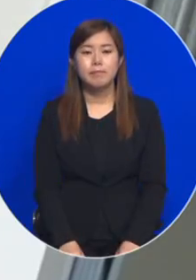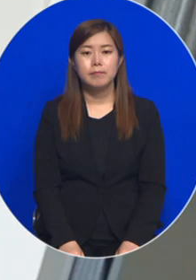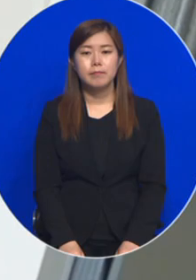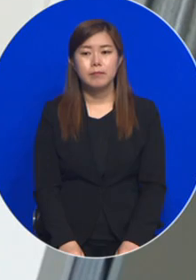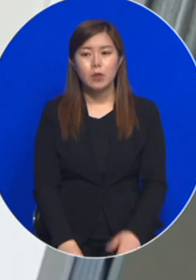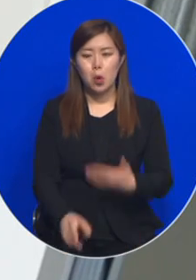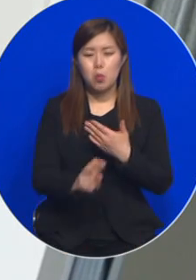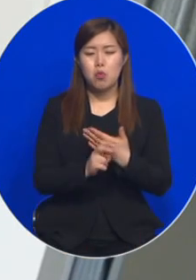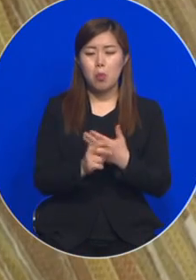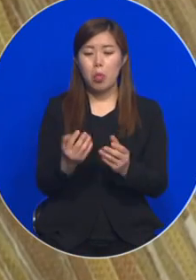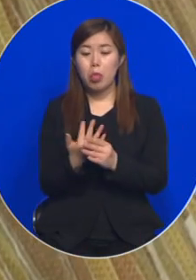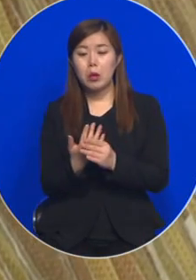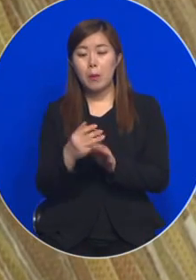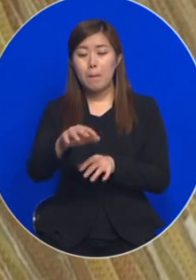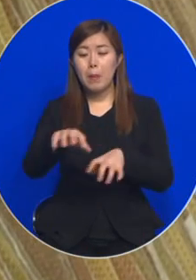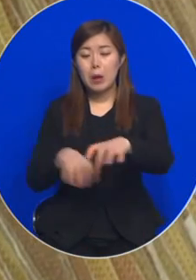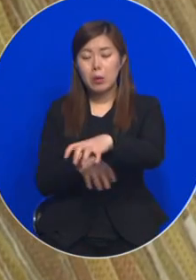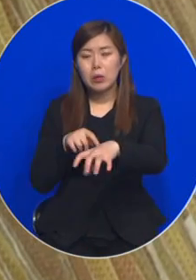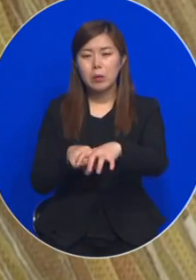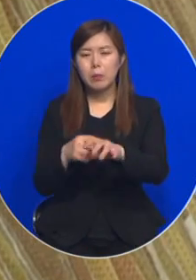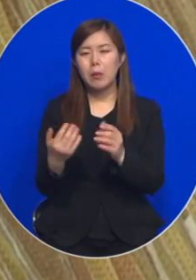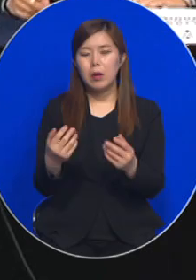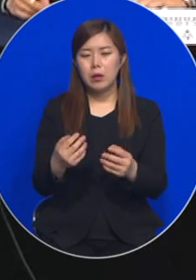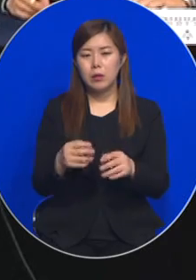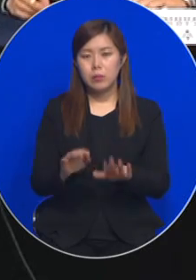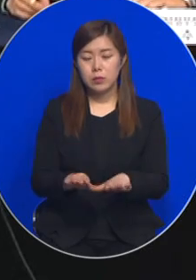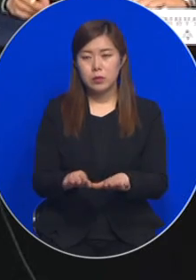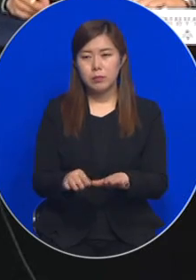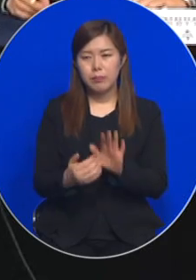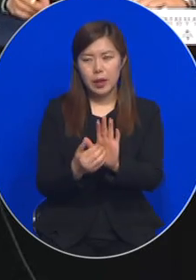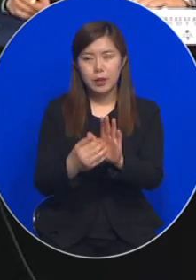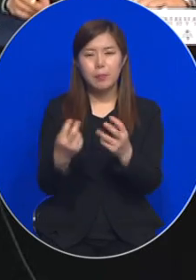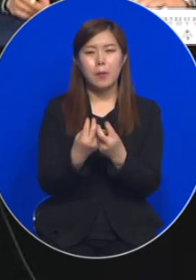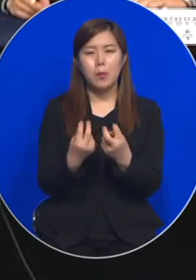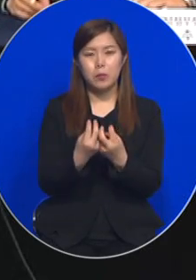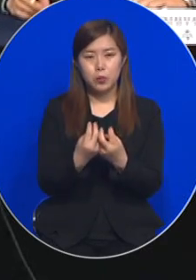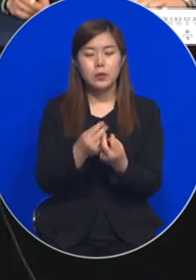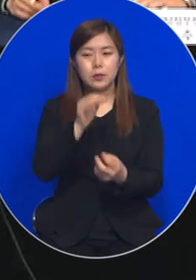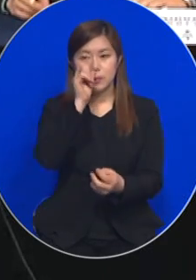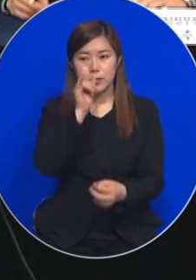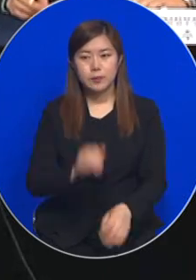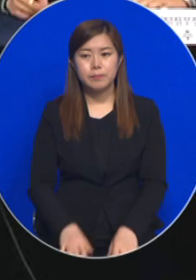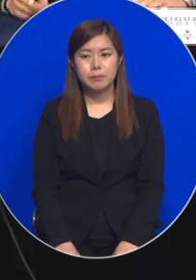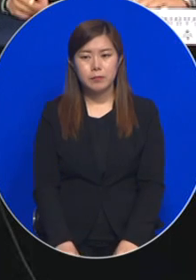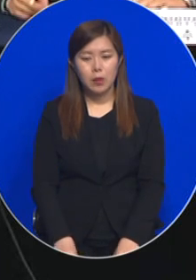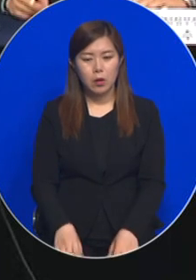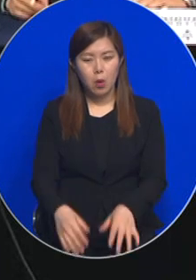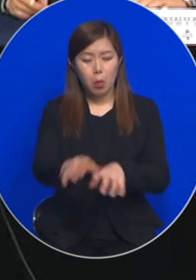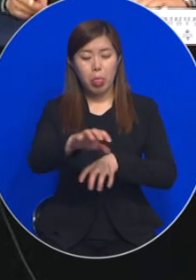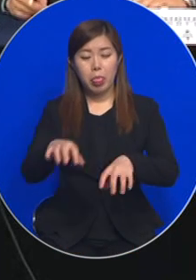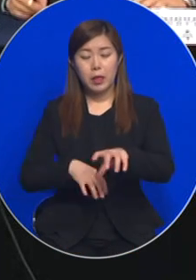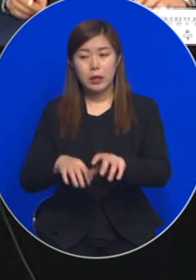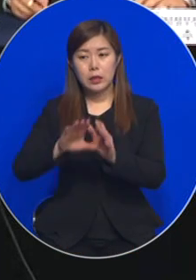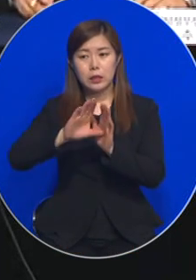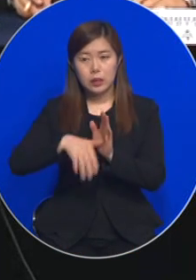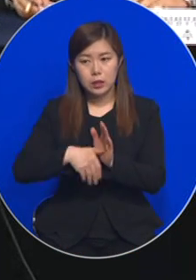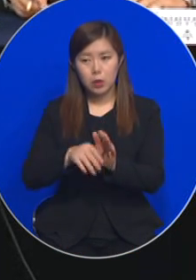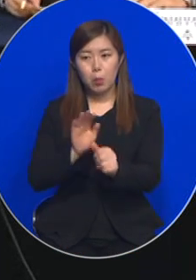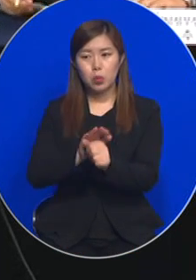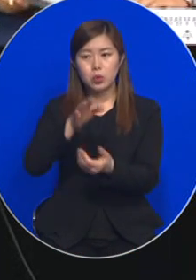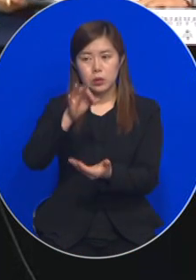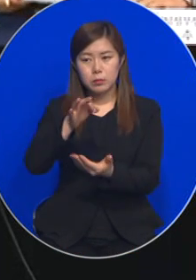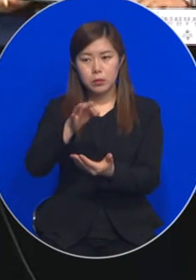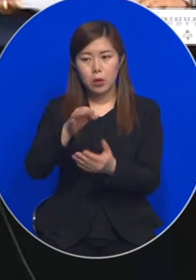불법적인 현금 아방 지배 책도 마련됐습니다 그래서 현금화 행이 의 경우에는 보조금 관리에 관한 법률에 따라서